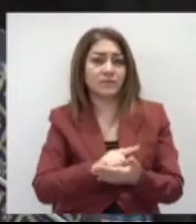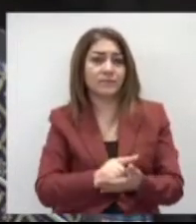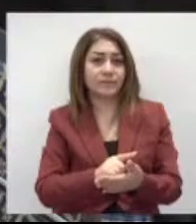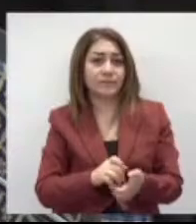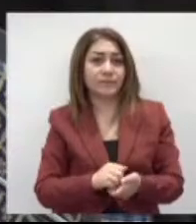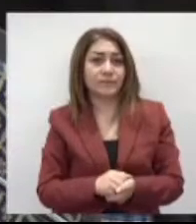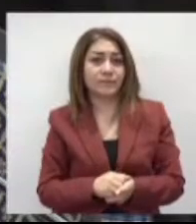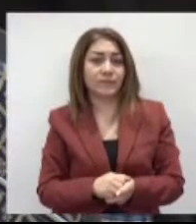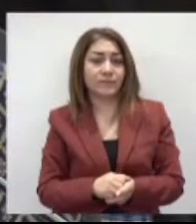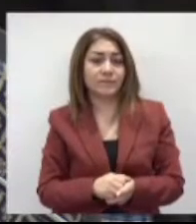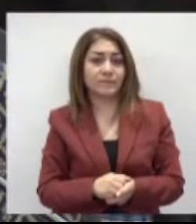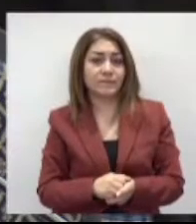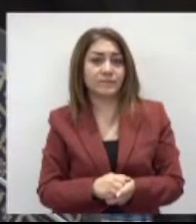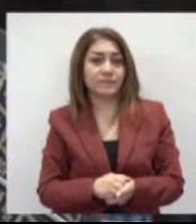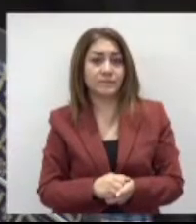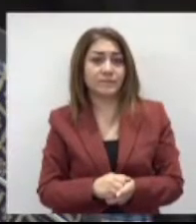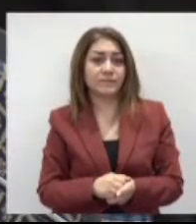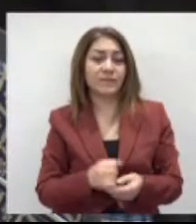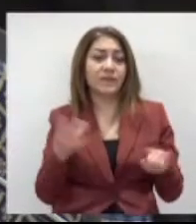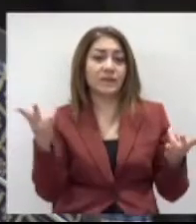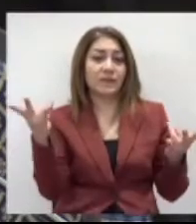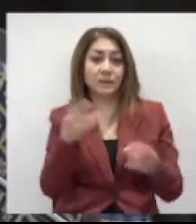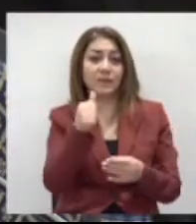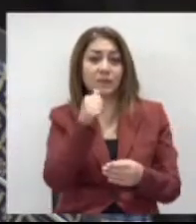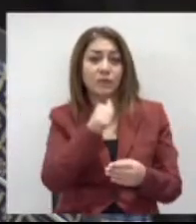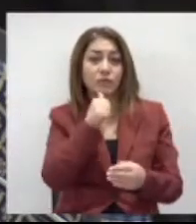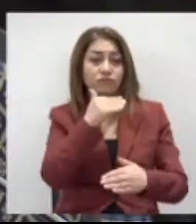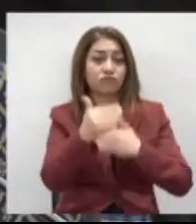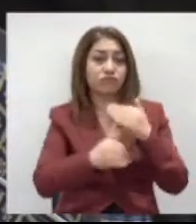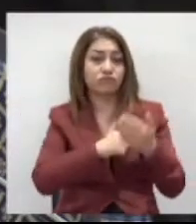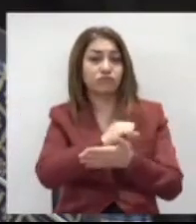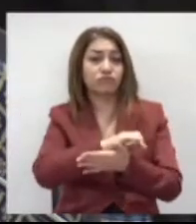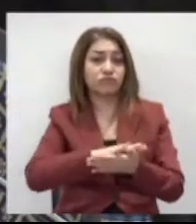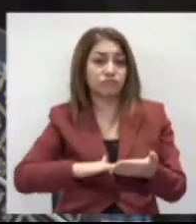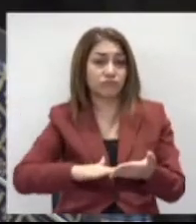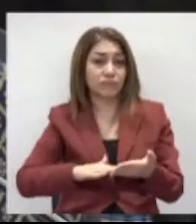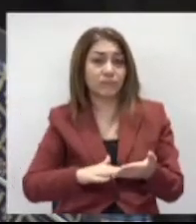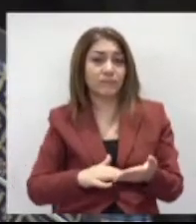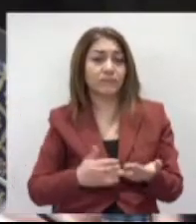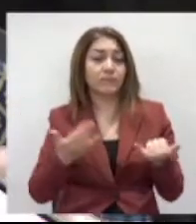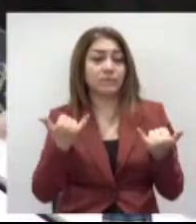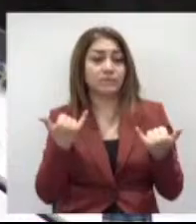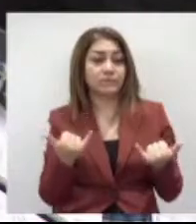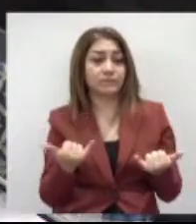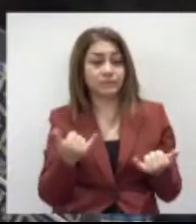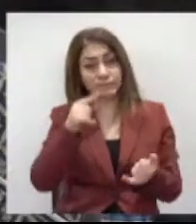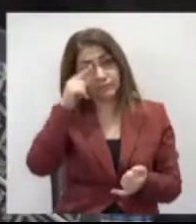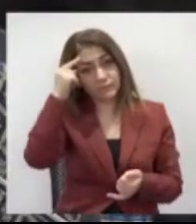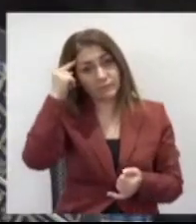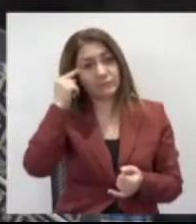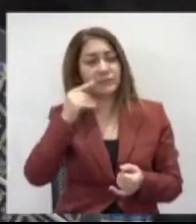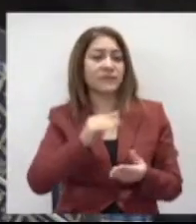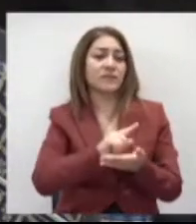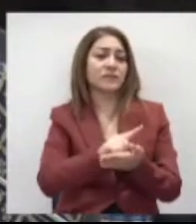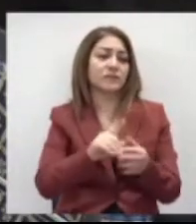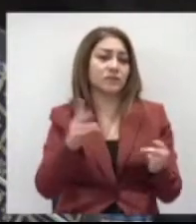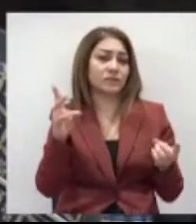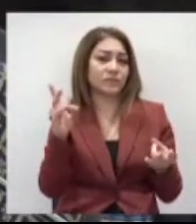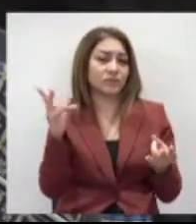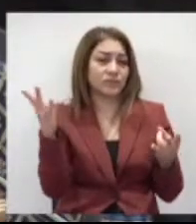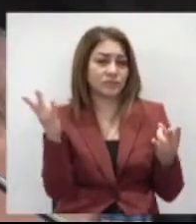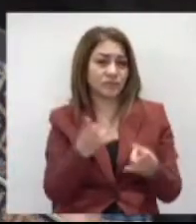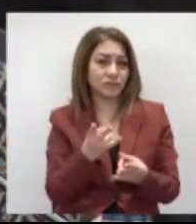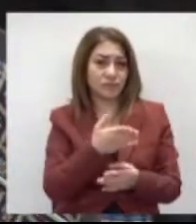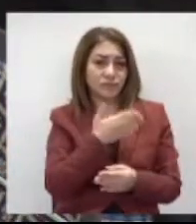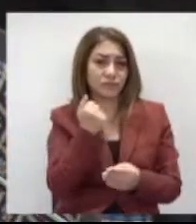առանձնացումը, և ըստ դրա պետք է փորձենք առաջ շարժվել, մնացածին այս պահին ճիշտ ասած կարծում եմ իմաստ չունի անդրադառնալ, որտեղ մնացյալ